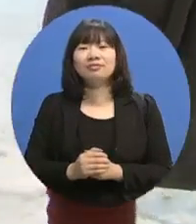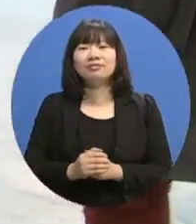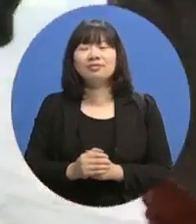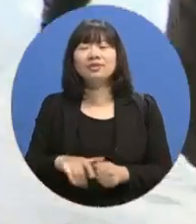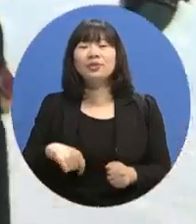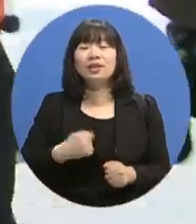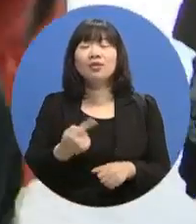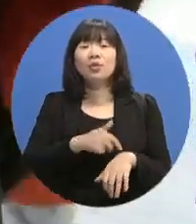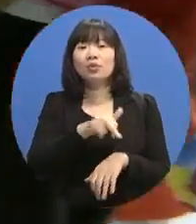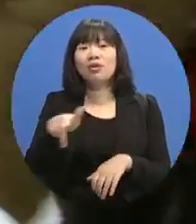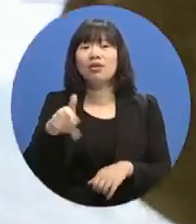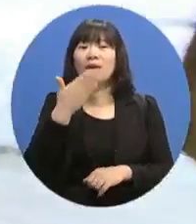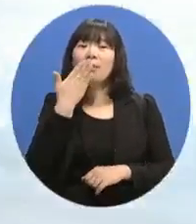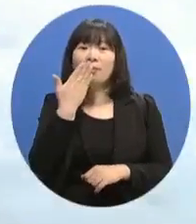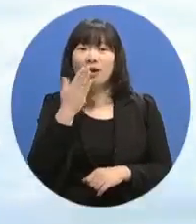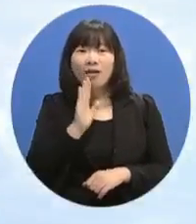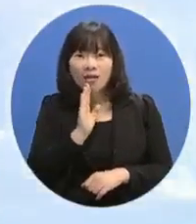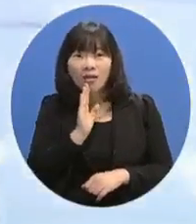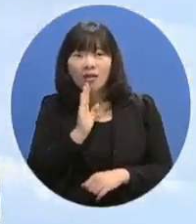혼자서도 나갈 수 있어?